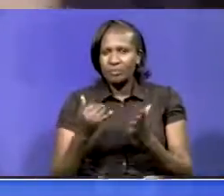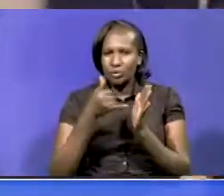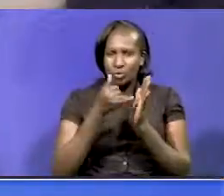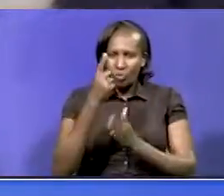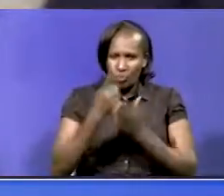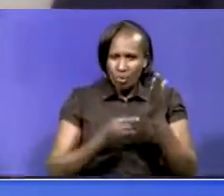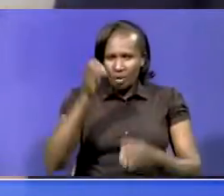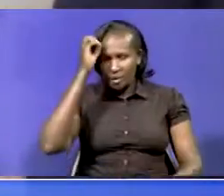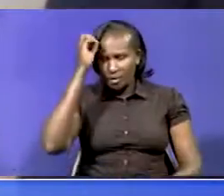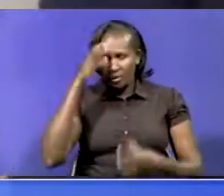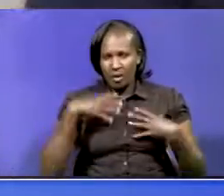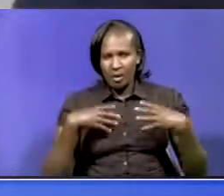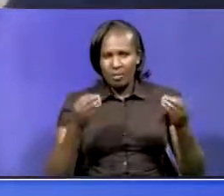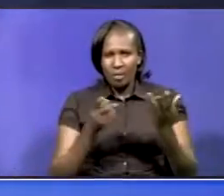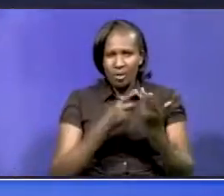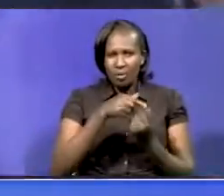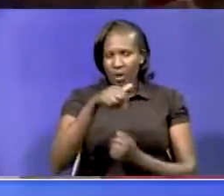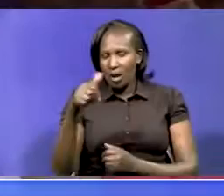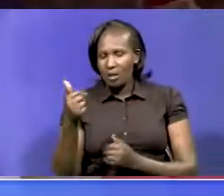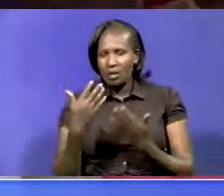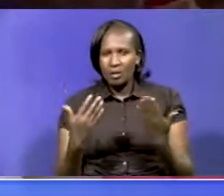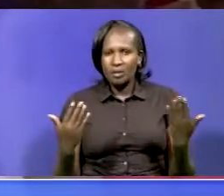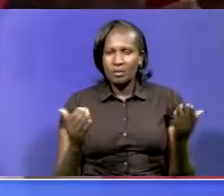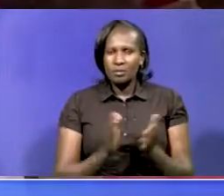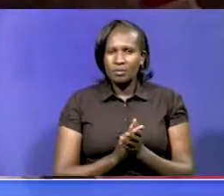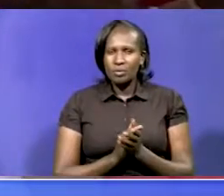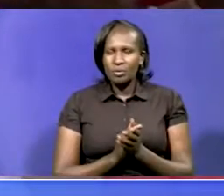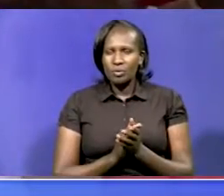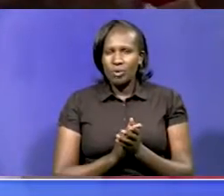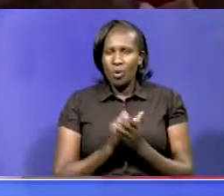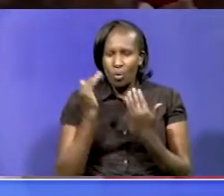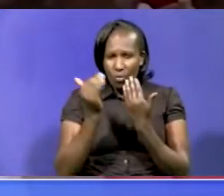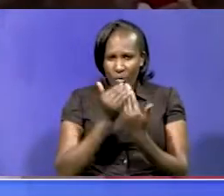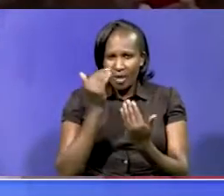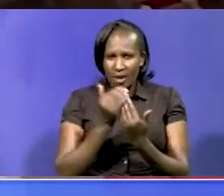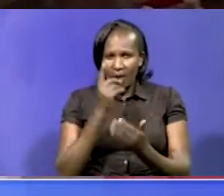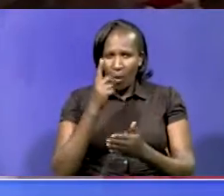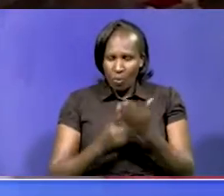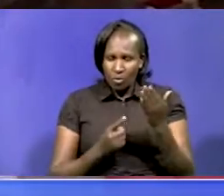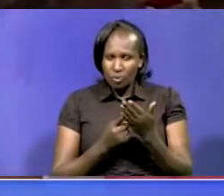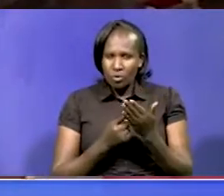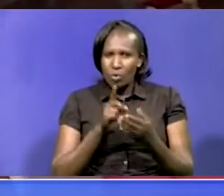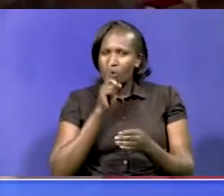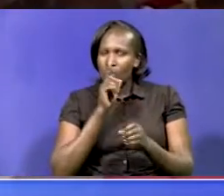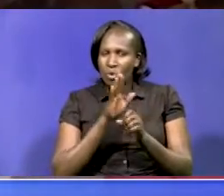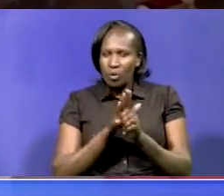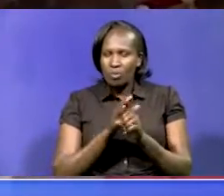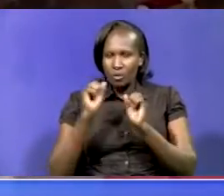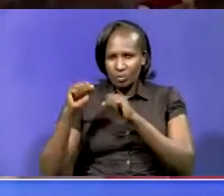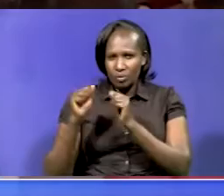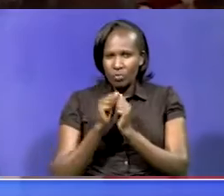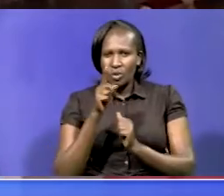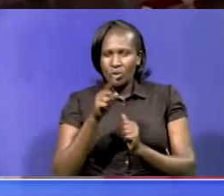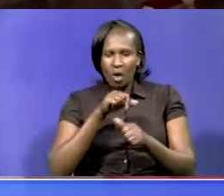elimu, afya miongoni mwa zinginezo. Tunajali yale tulikubaliana na nyinyi. Mambo yenu ya